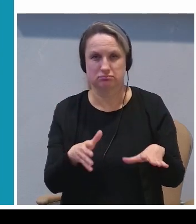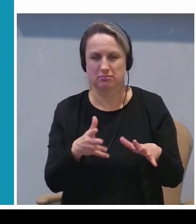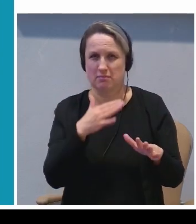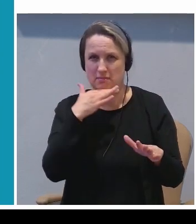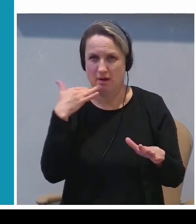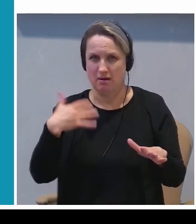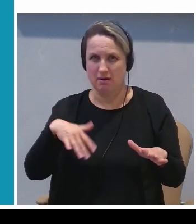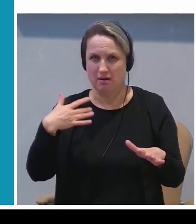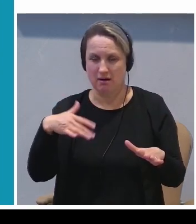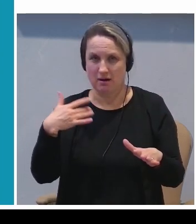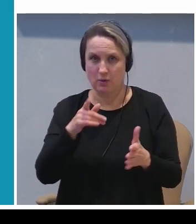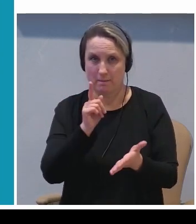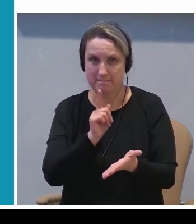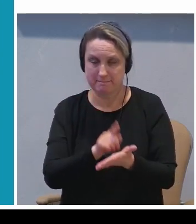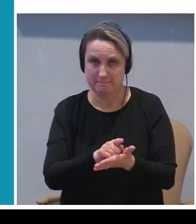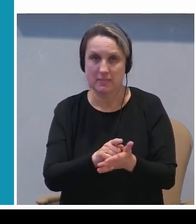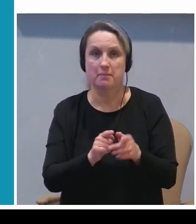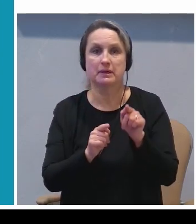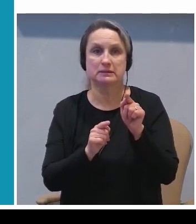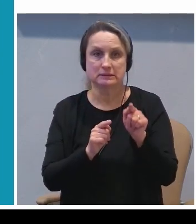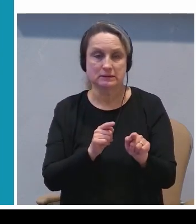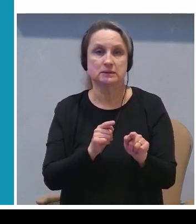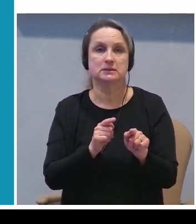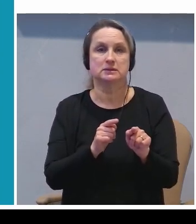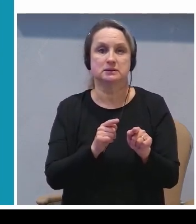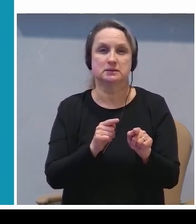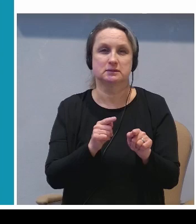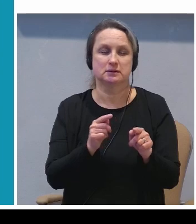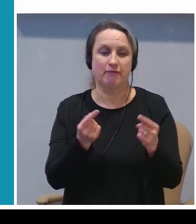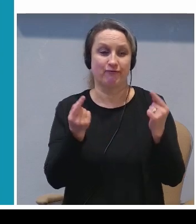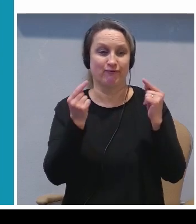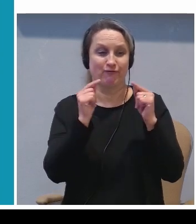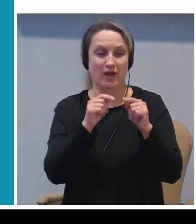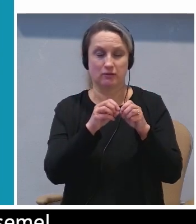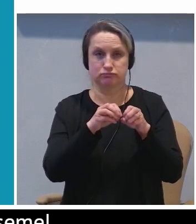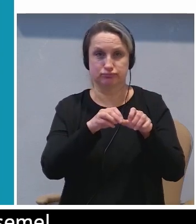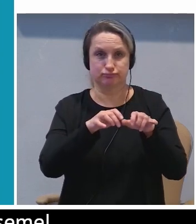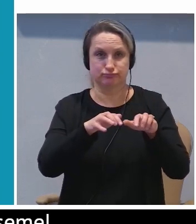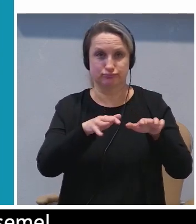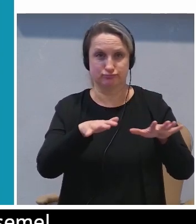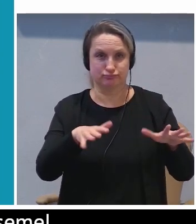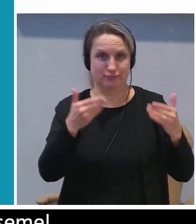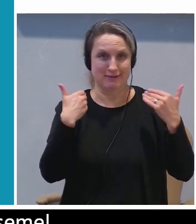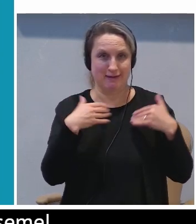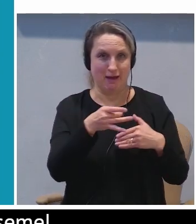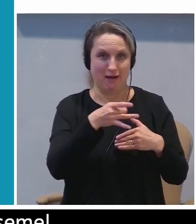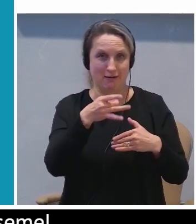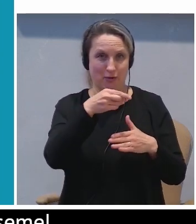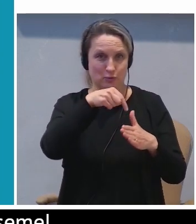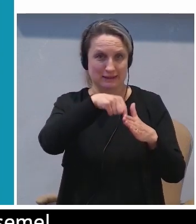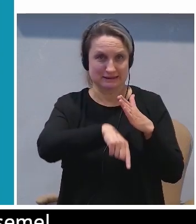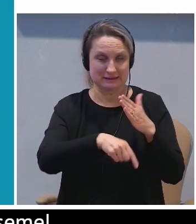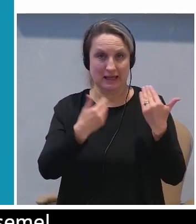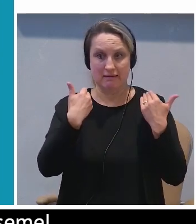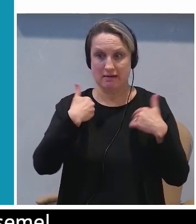is koguses we ja siis see take the leiab oma patient's blood koha stem cells out of the body. rakkudes. Ex vivo We put the lähenemise gene puhul in võtame out of the